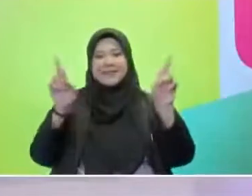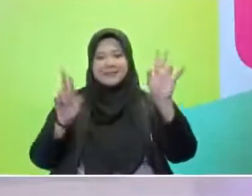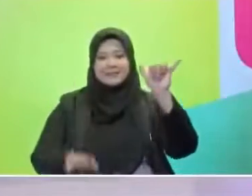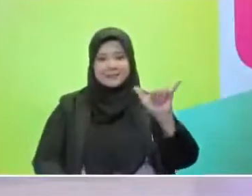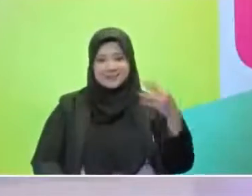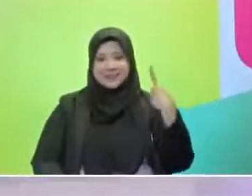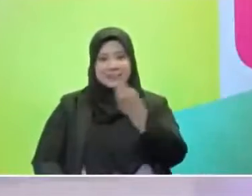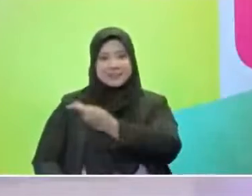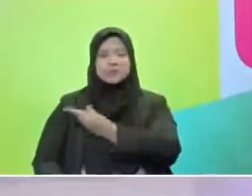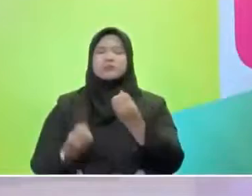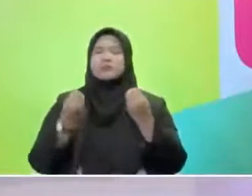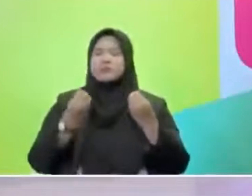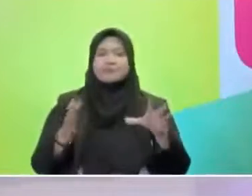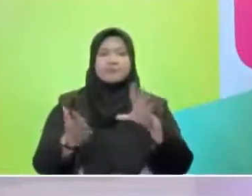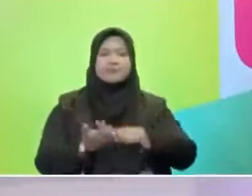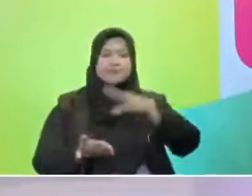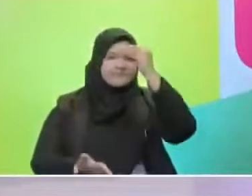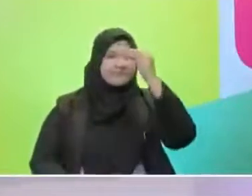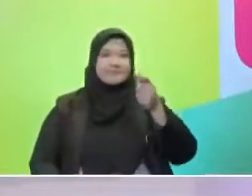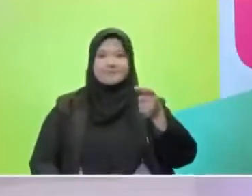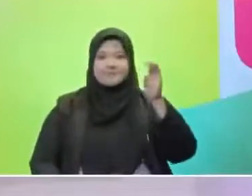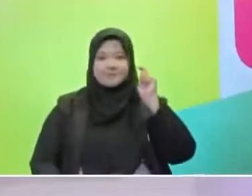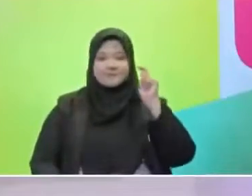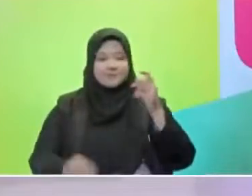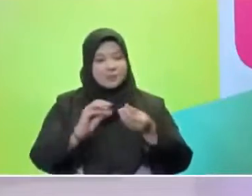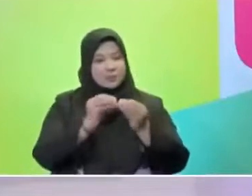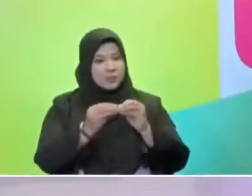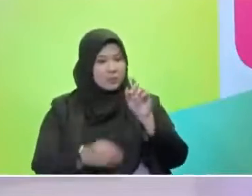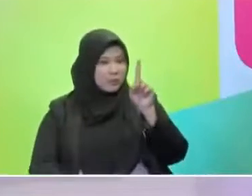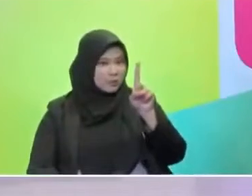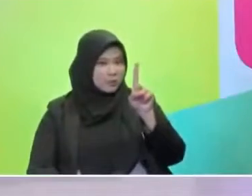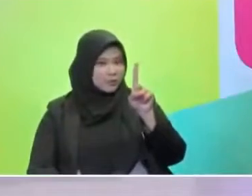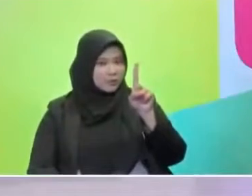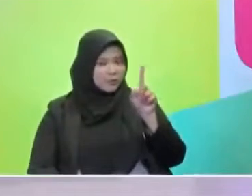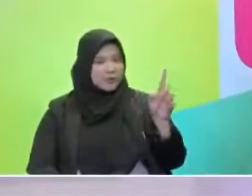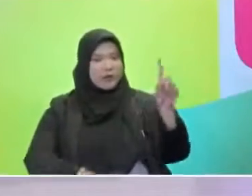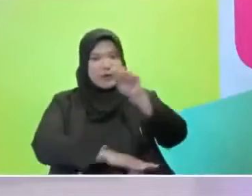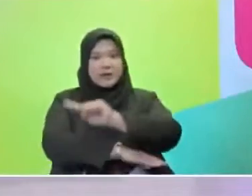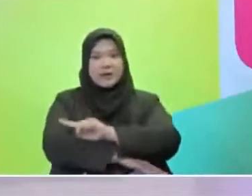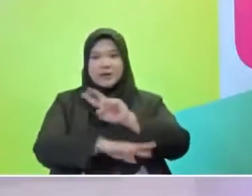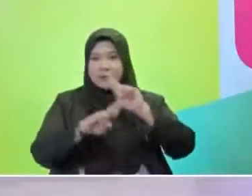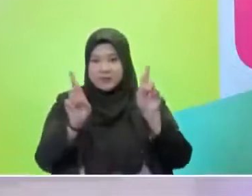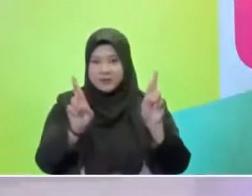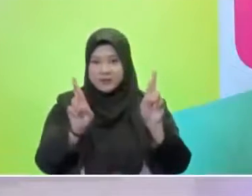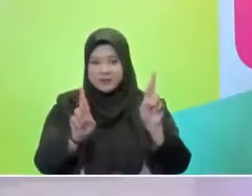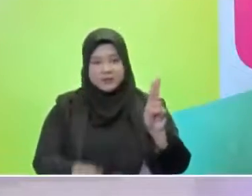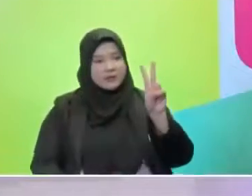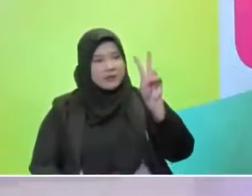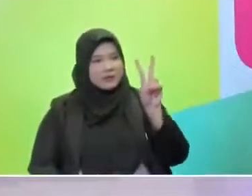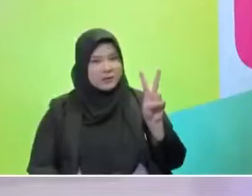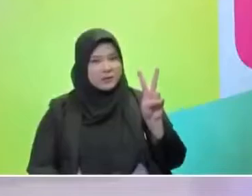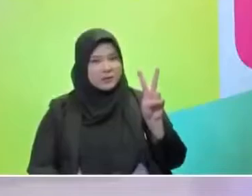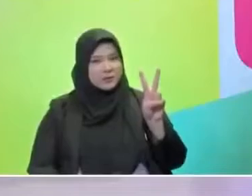Cina. Betul. Yang ketiga Deepavali. Betul. Yang keempat Christmas. Christmas.